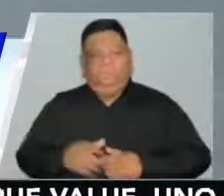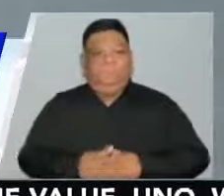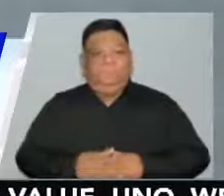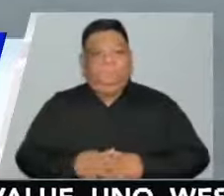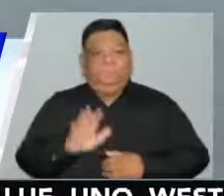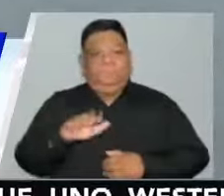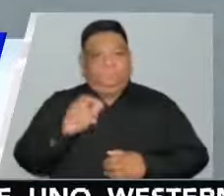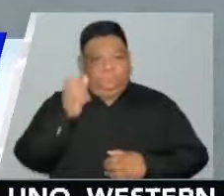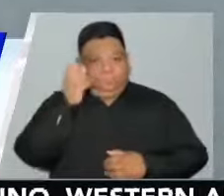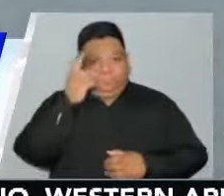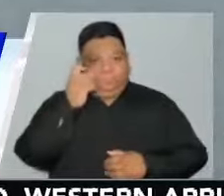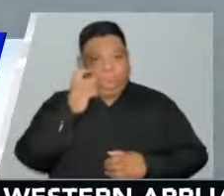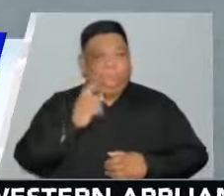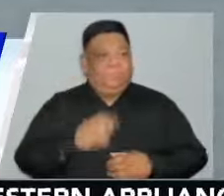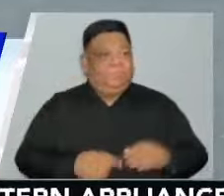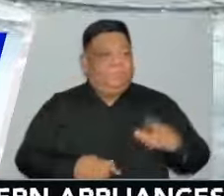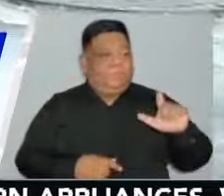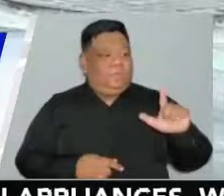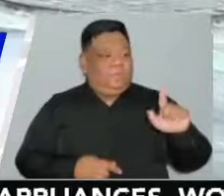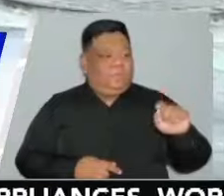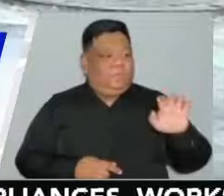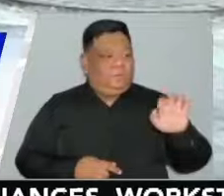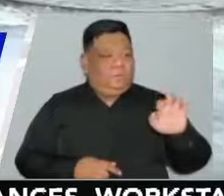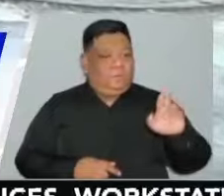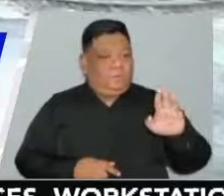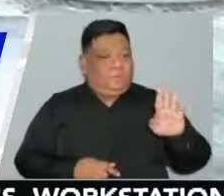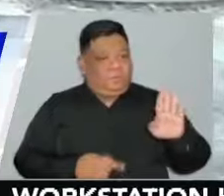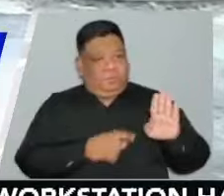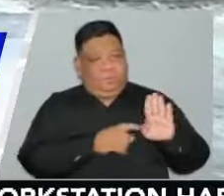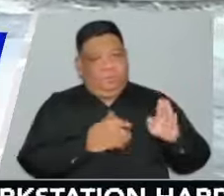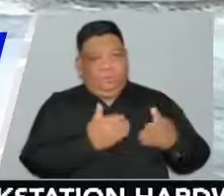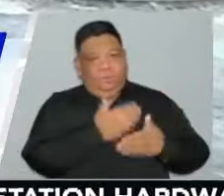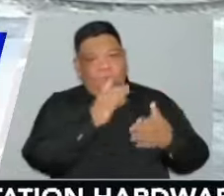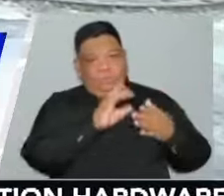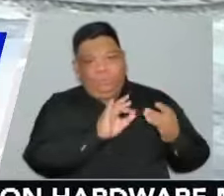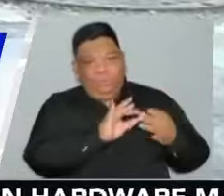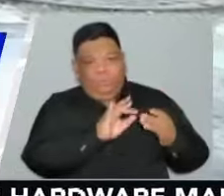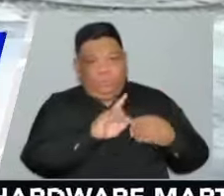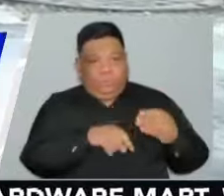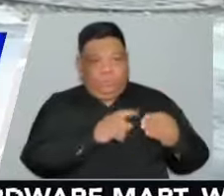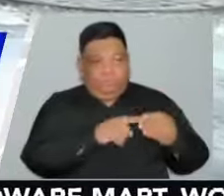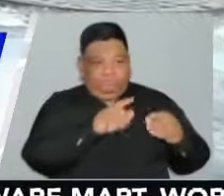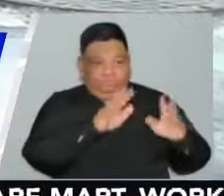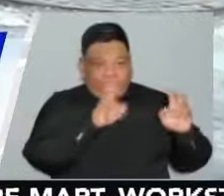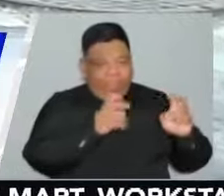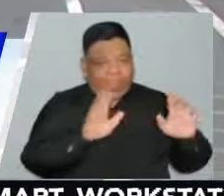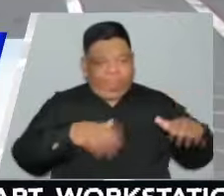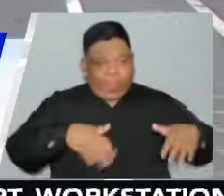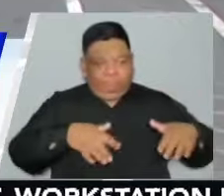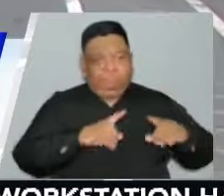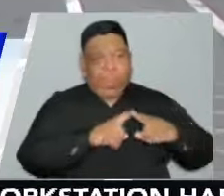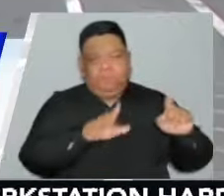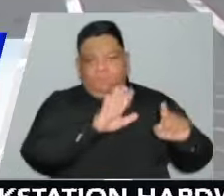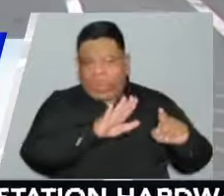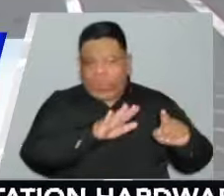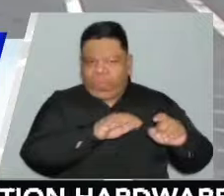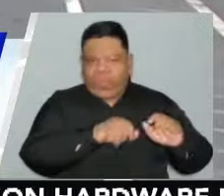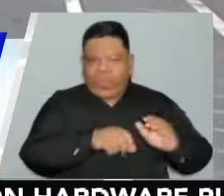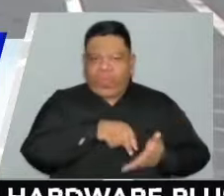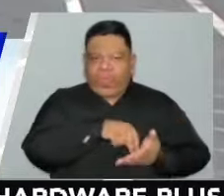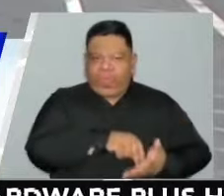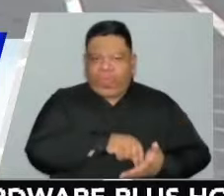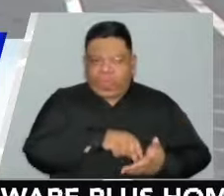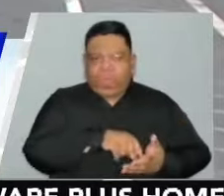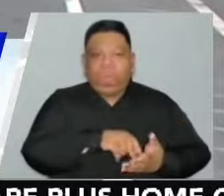Land Transportation Franchising and Regulatory Board, pero una na nilang iginiit na wala nang extension ng PUV consolidation